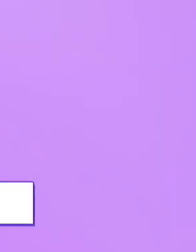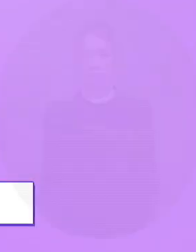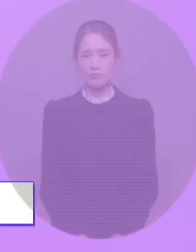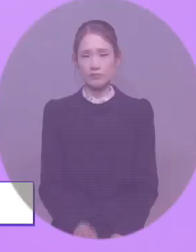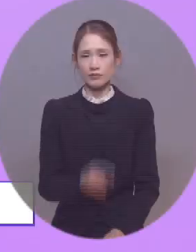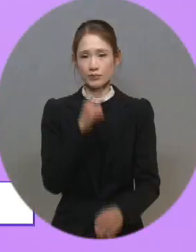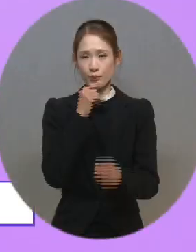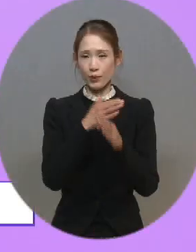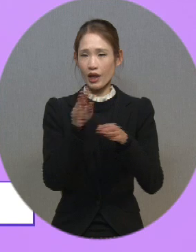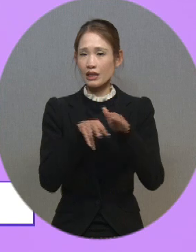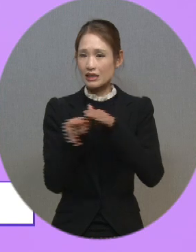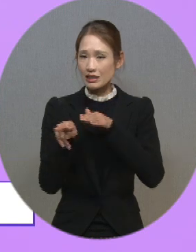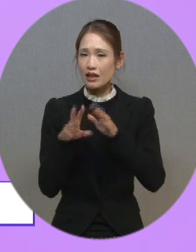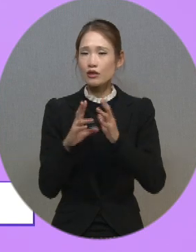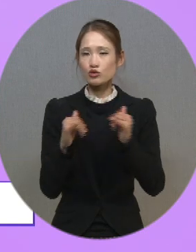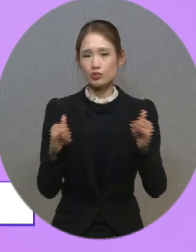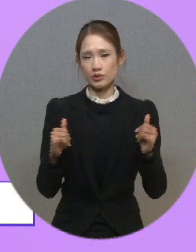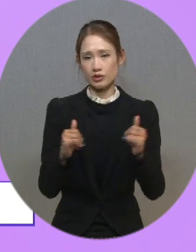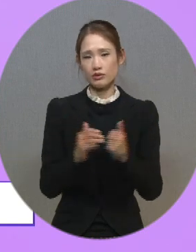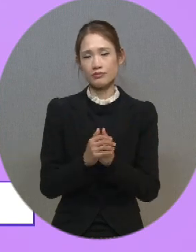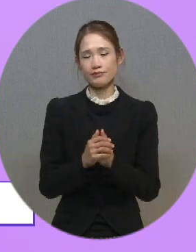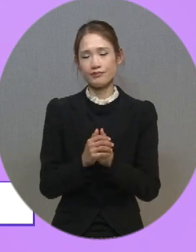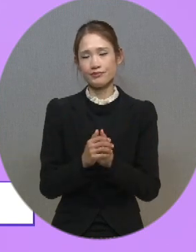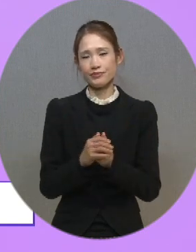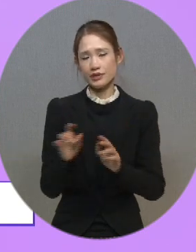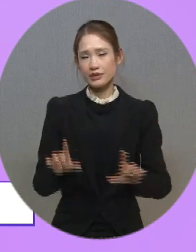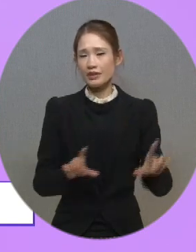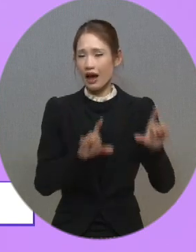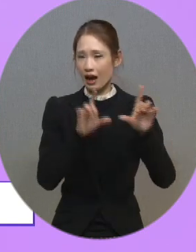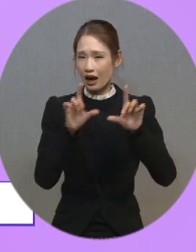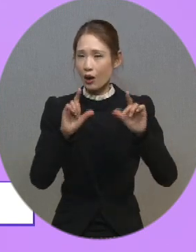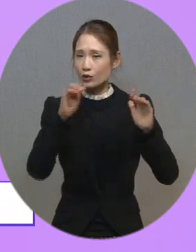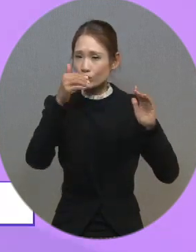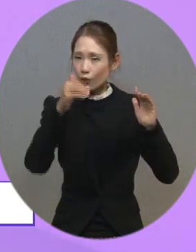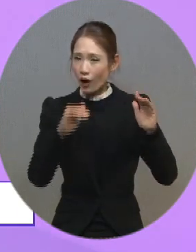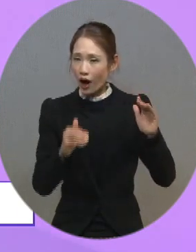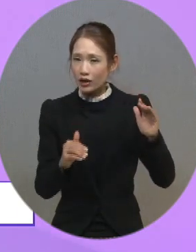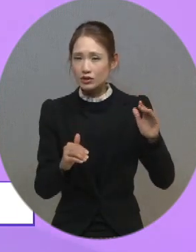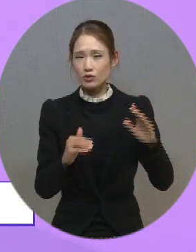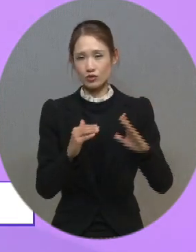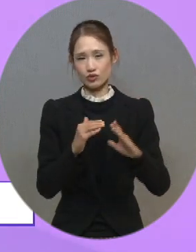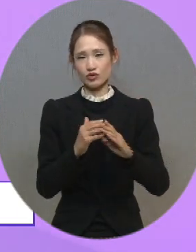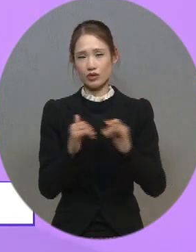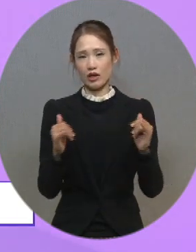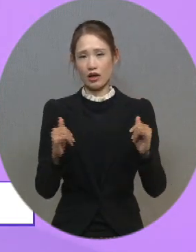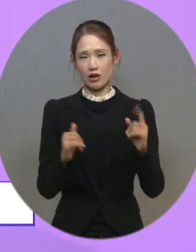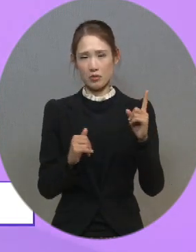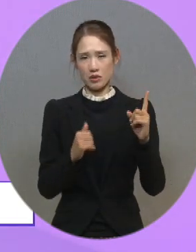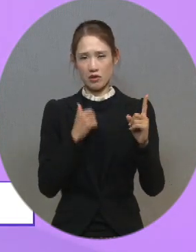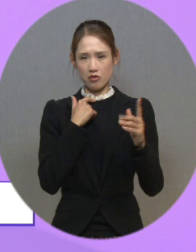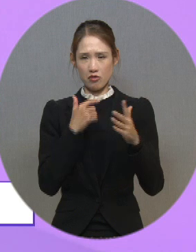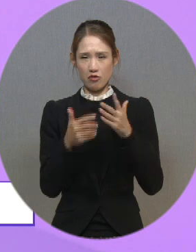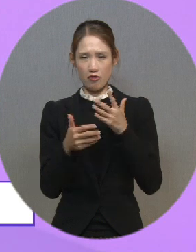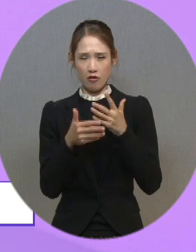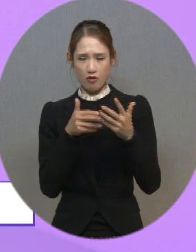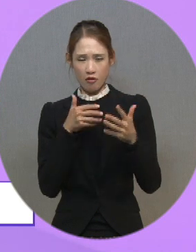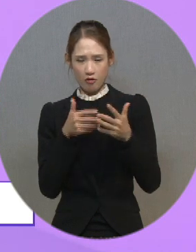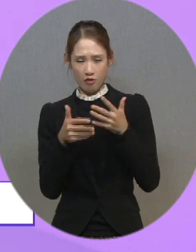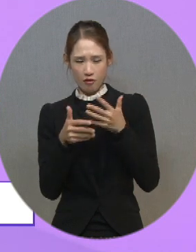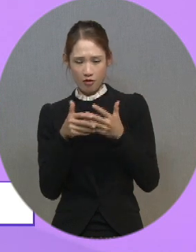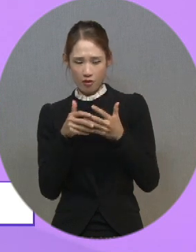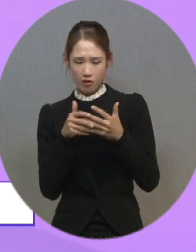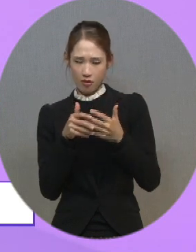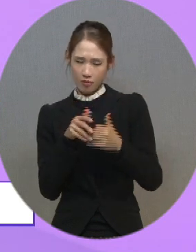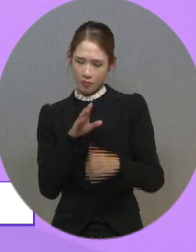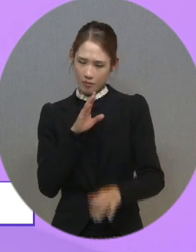북한 이탈 주민들은 이제 살아오는 과정에 사람이 한 번 경험할까 말까한